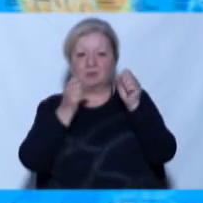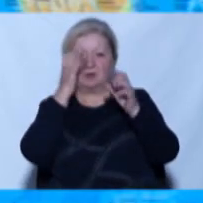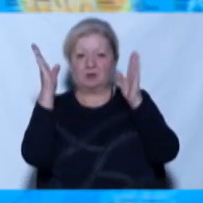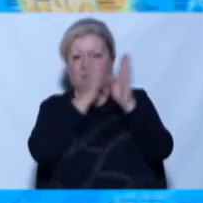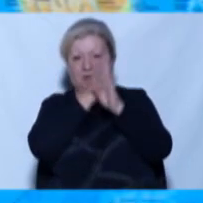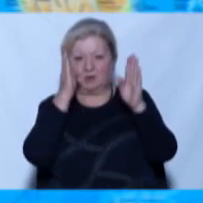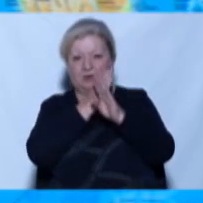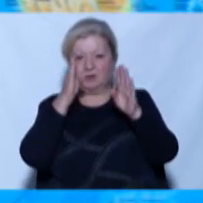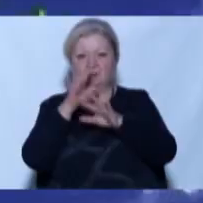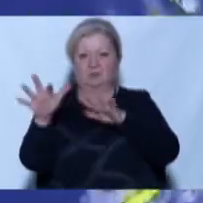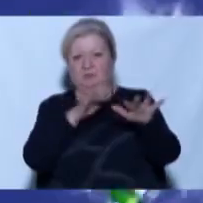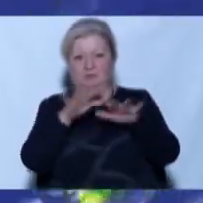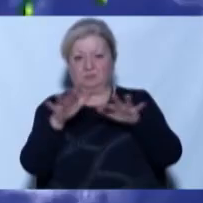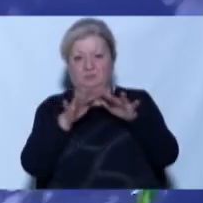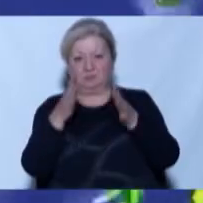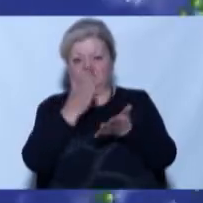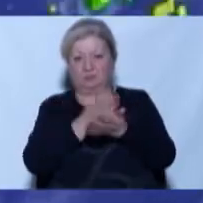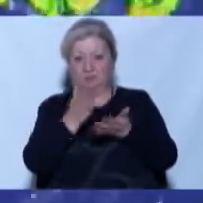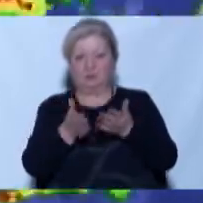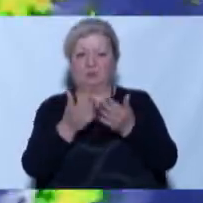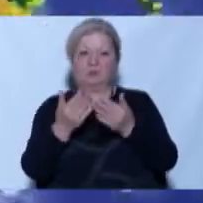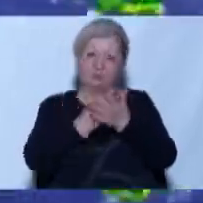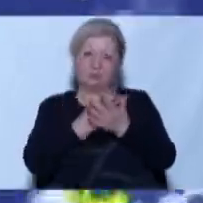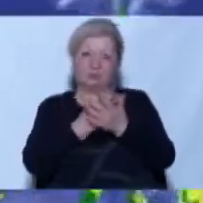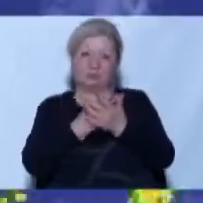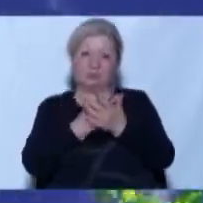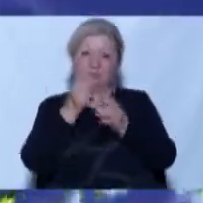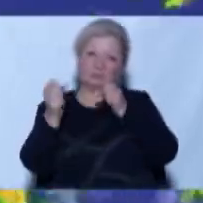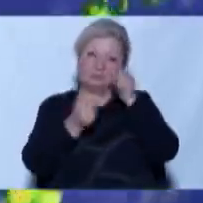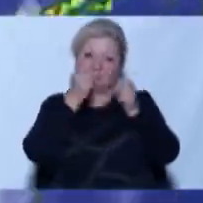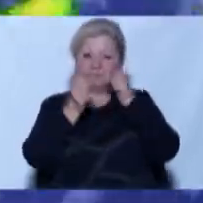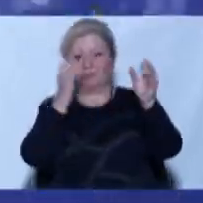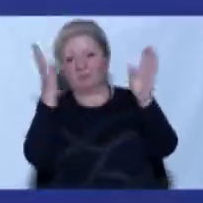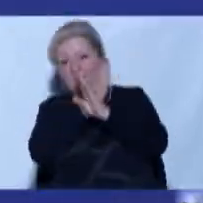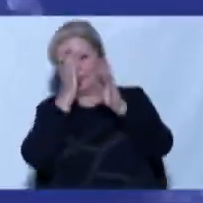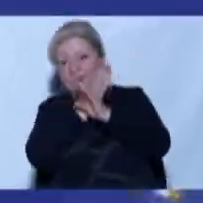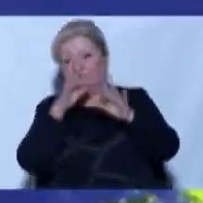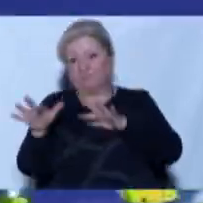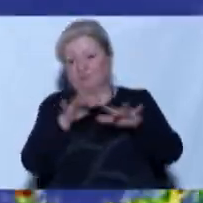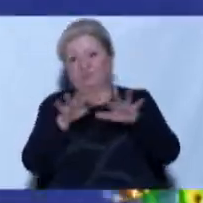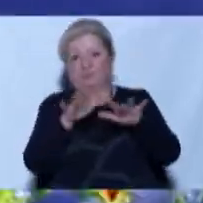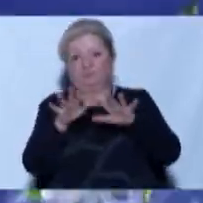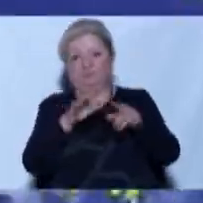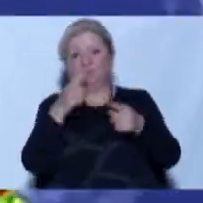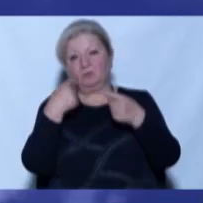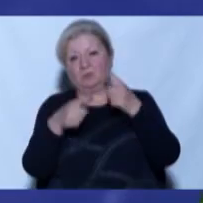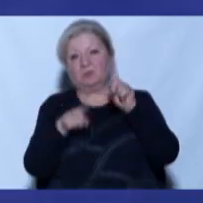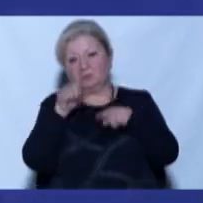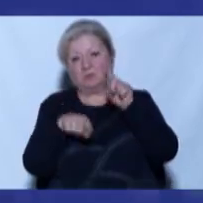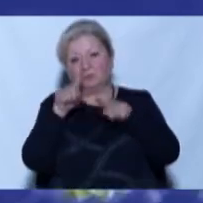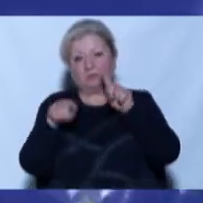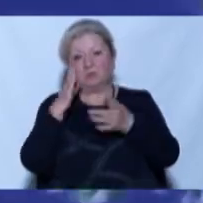ჰაერის მასებს ამოძრავებს. ერთი კუთხით რომ შეხედოთ ხარებიც და ჰაერის მასების მოძრაობასაც, ზოგჯერ